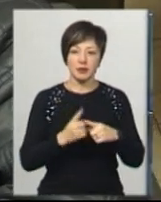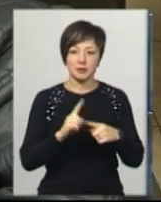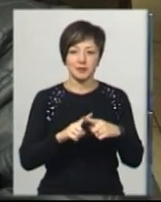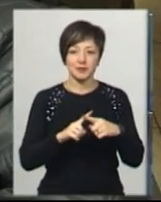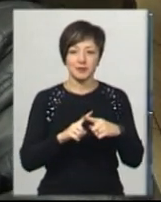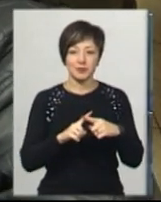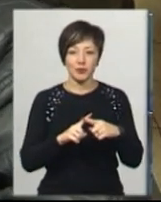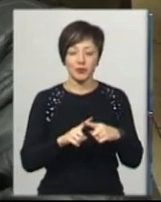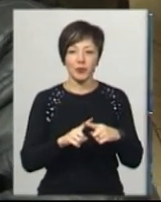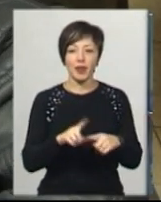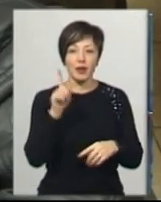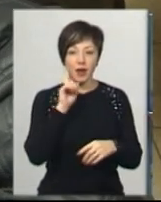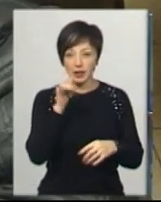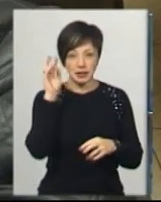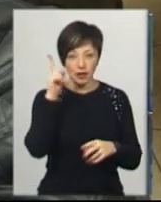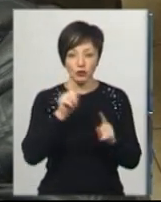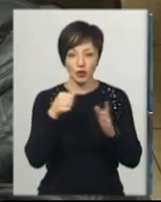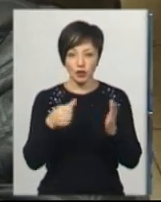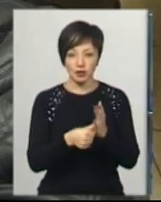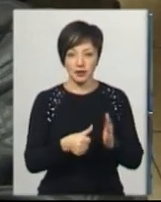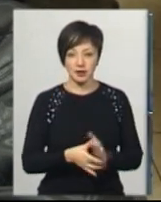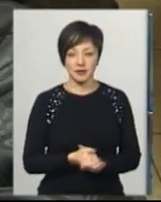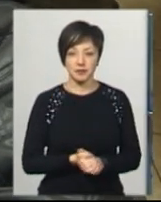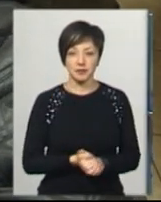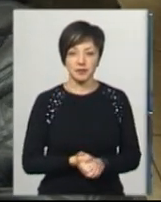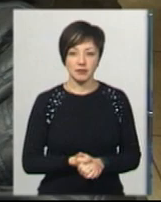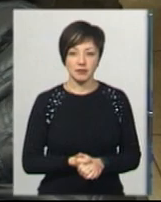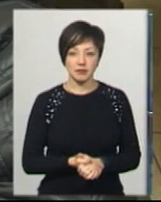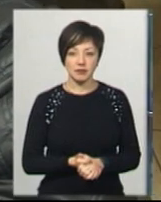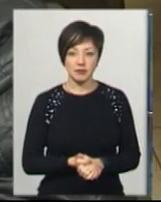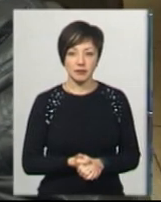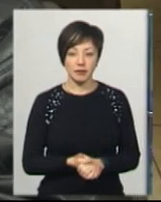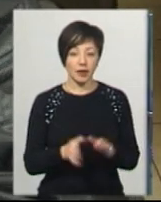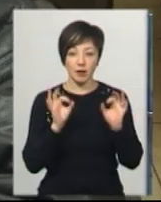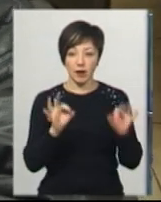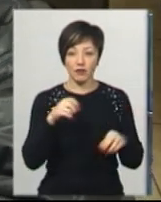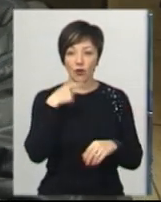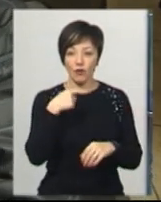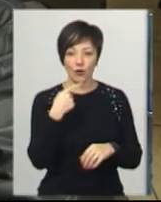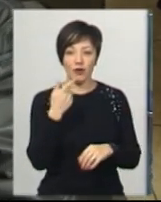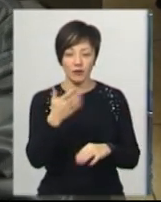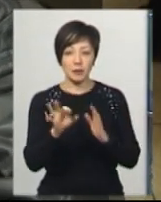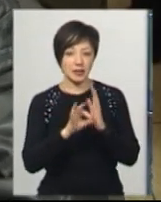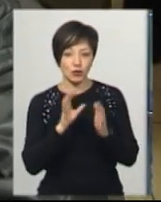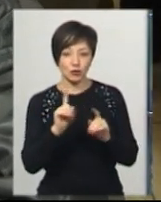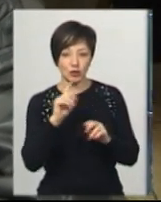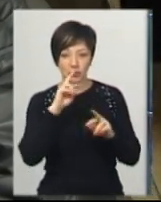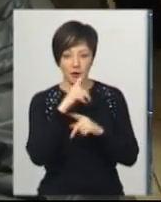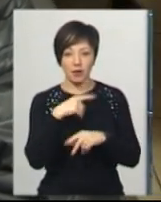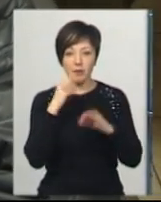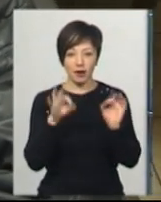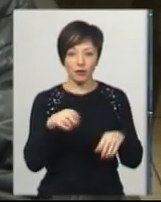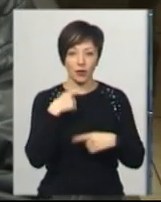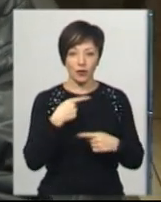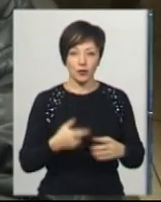на англійській, на любі, поки то я вже не знаю, що нажимати. Я правду говорю, що ви підкажіть, що не правду говорю. Говорю